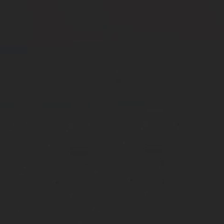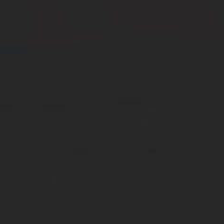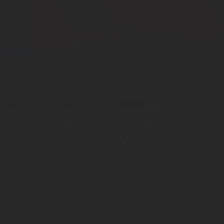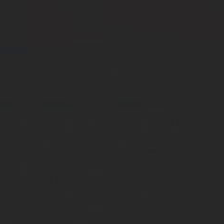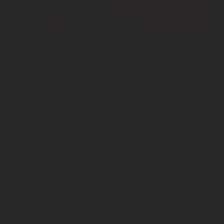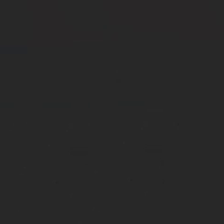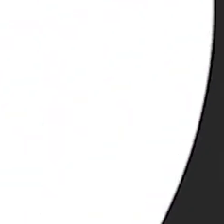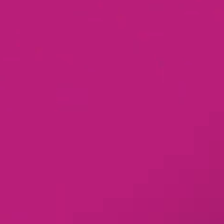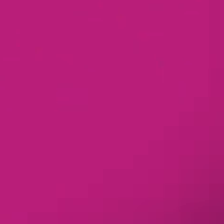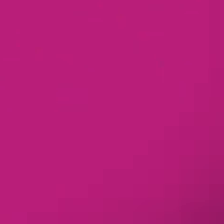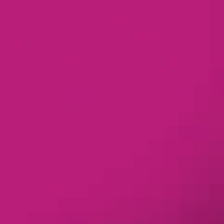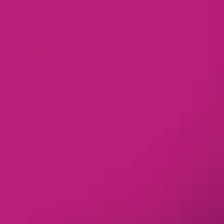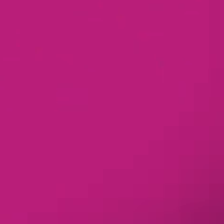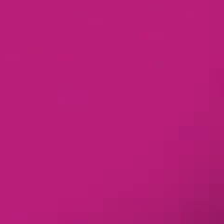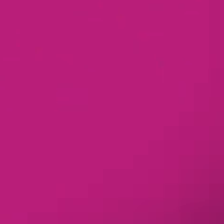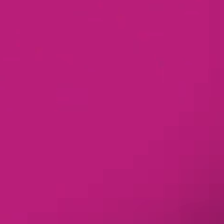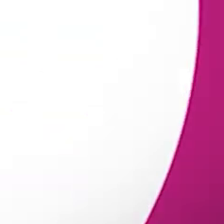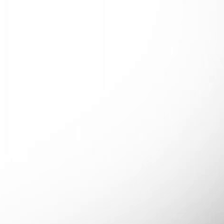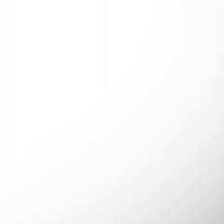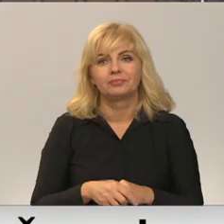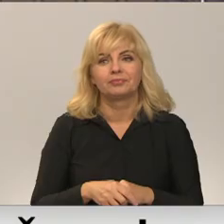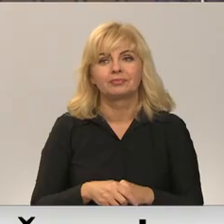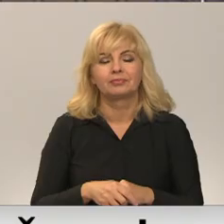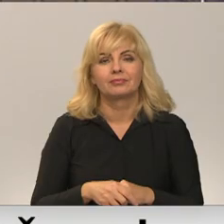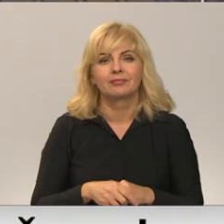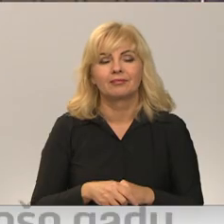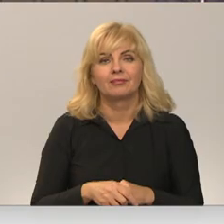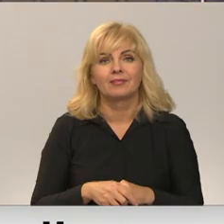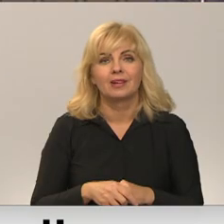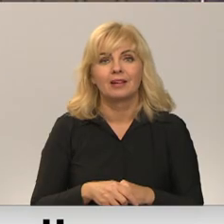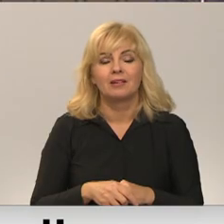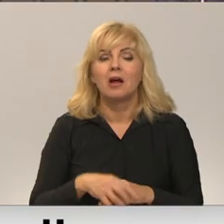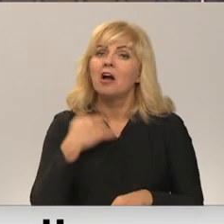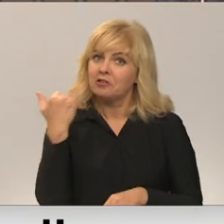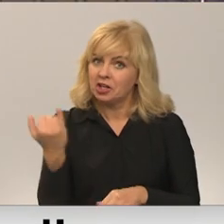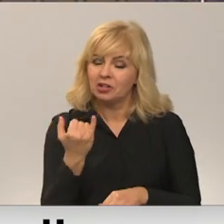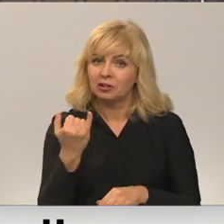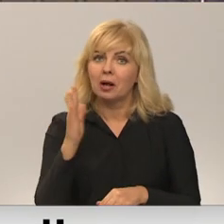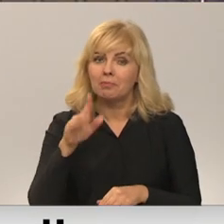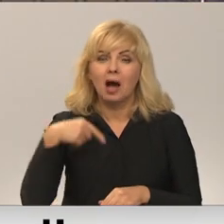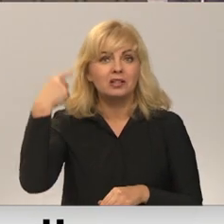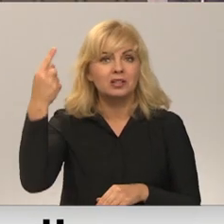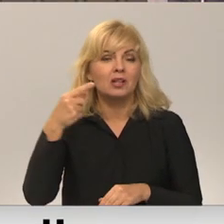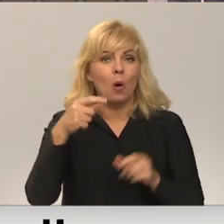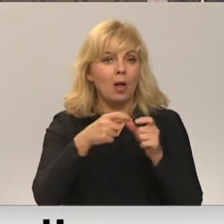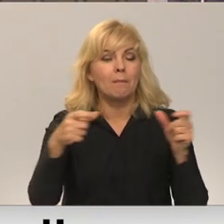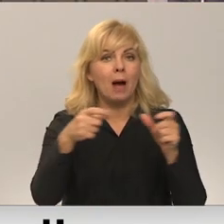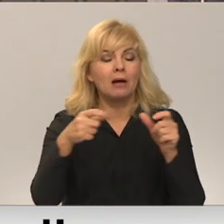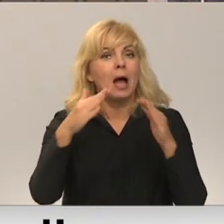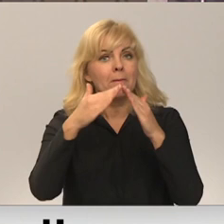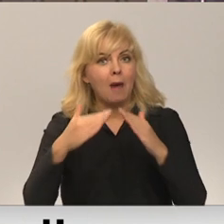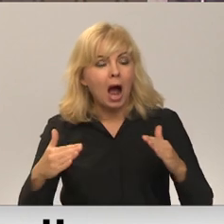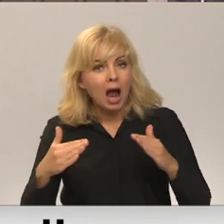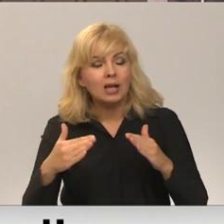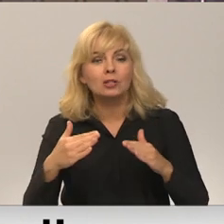Re, viss ēters ir te! Bet interese par saules paneļiem, mājsaimniecībām un